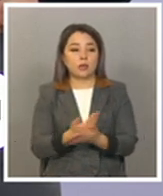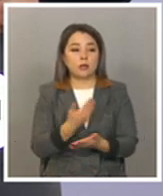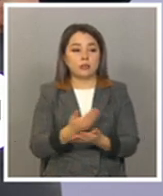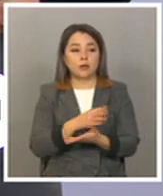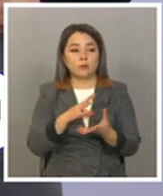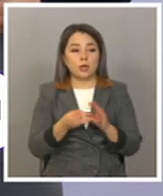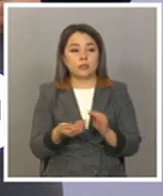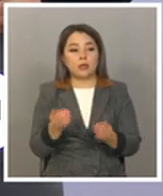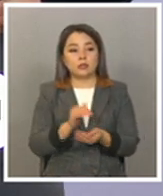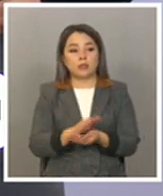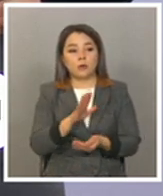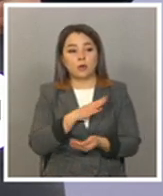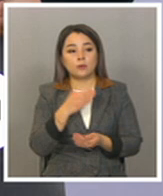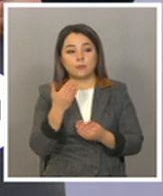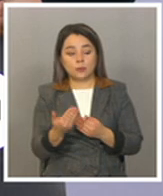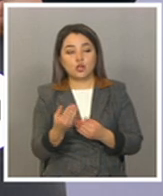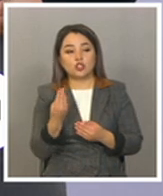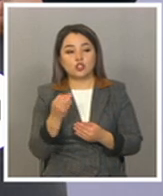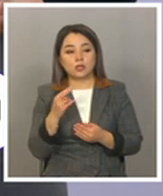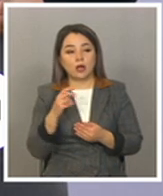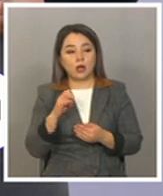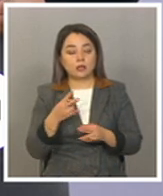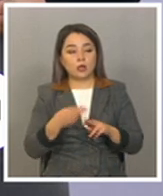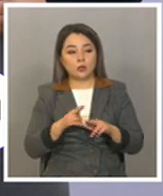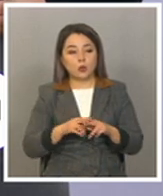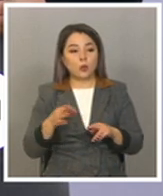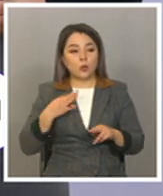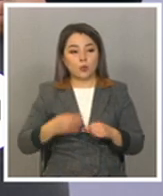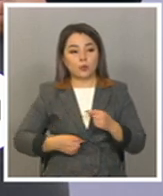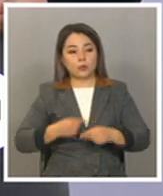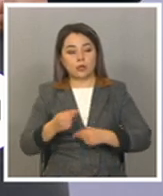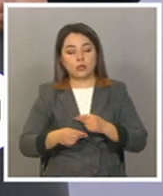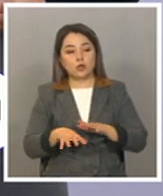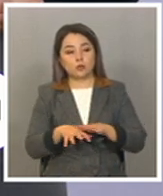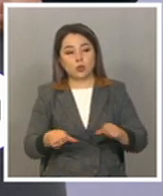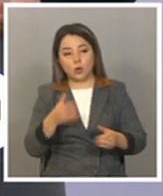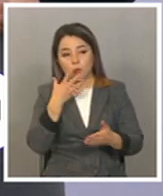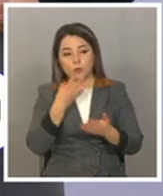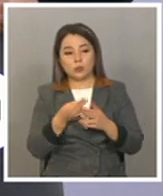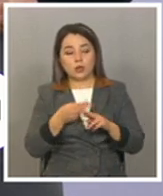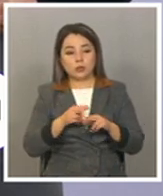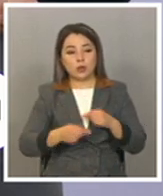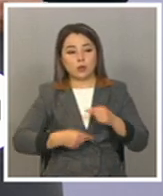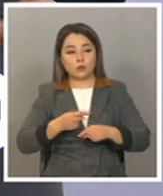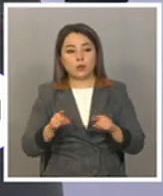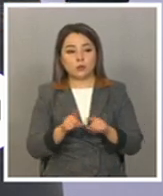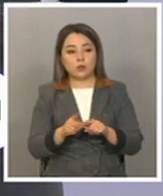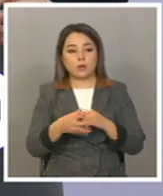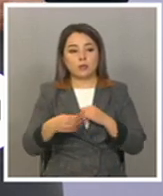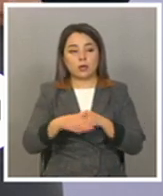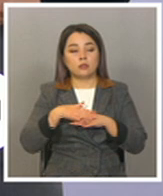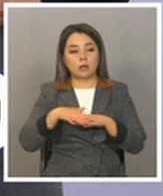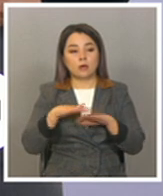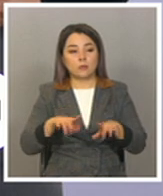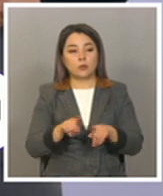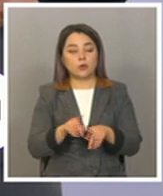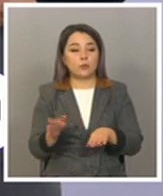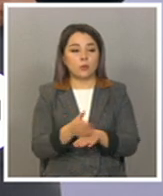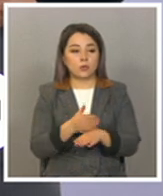танысқан болатынсыздар. Шыңғысхан өзінің ұлдарына өзі жаулап алған Ұланғайыр аумақта ұлыстарға бөліп